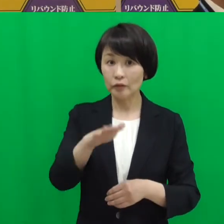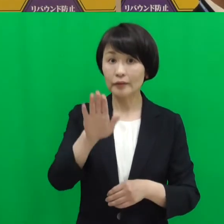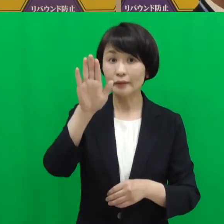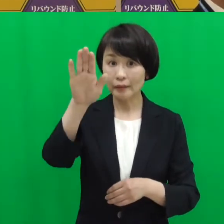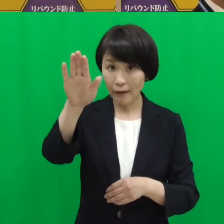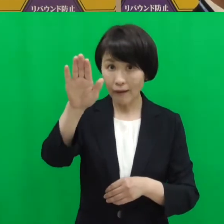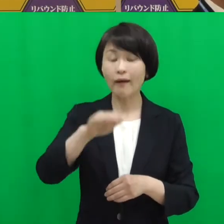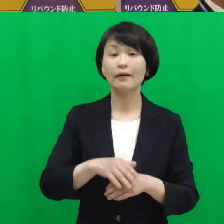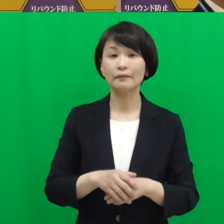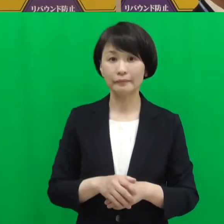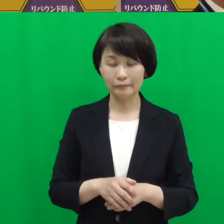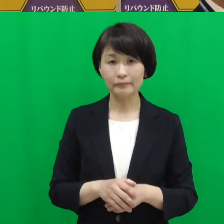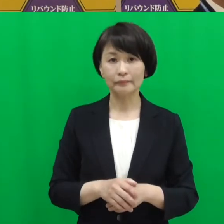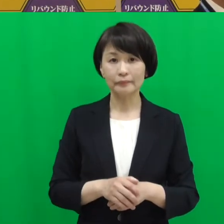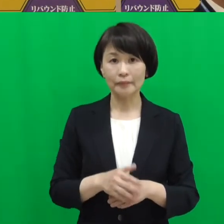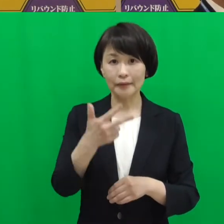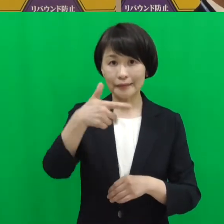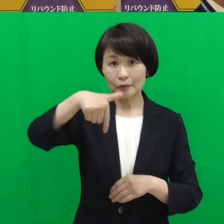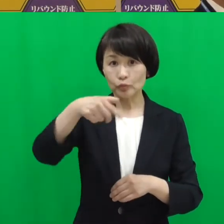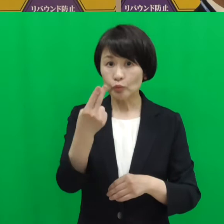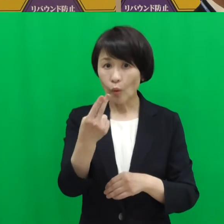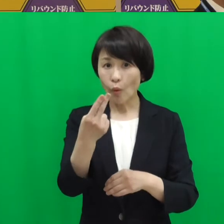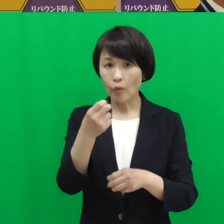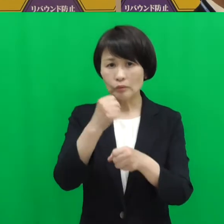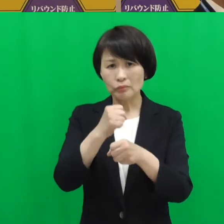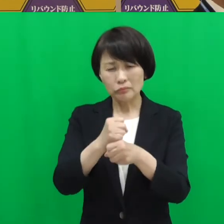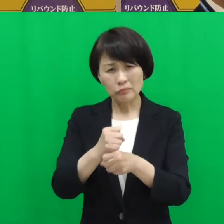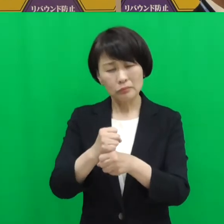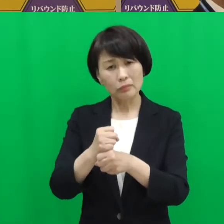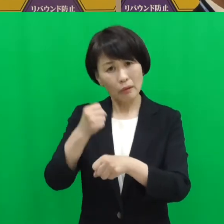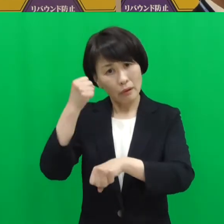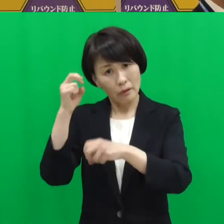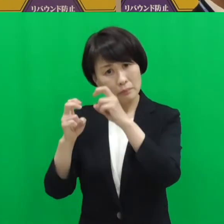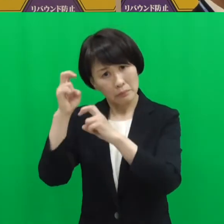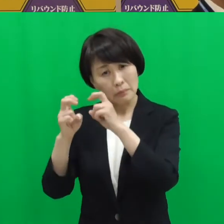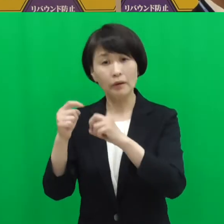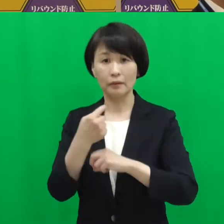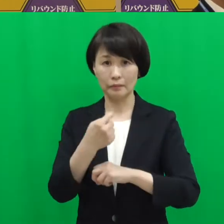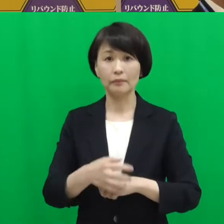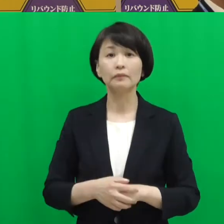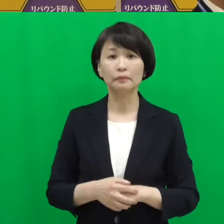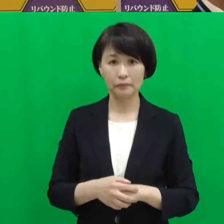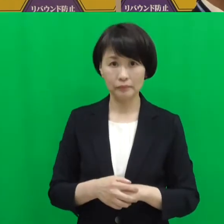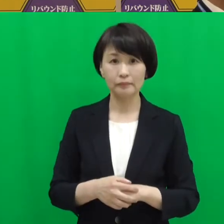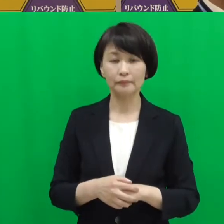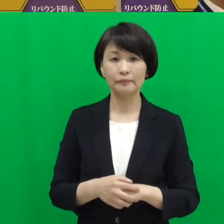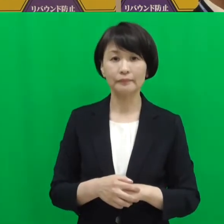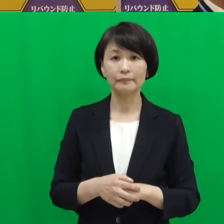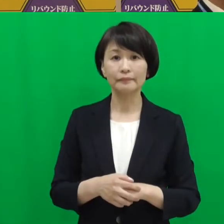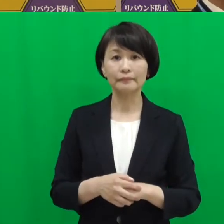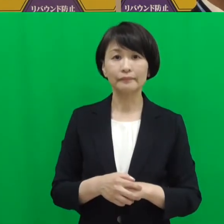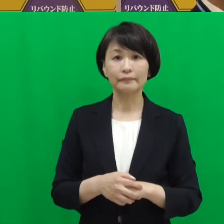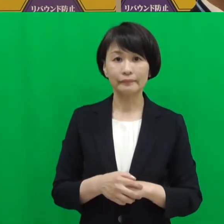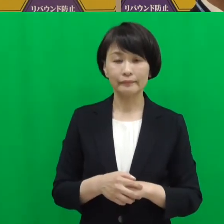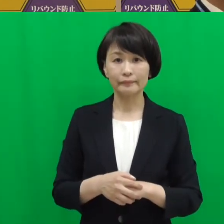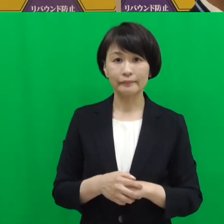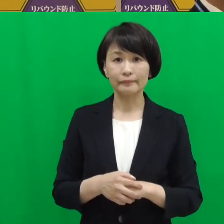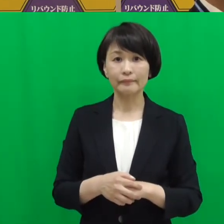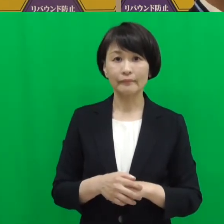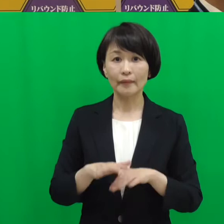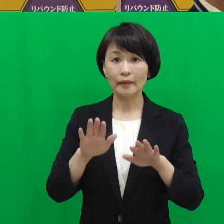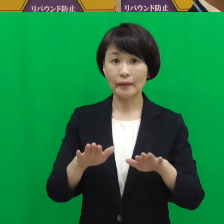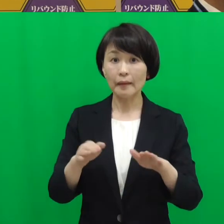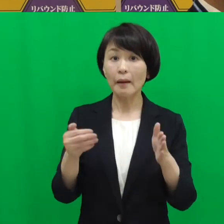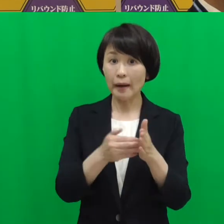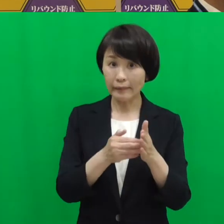がすごい良かったなと思ったところで、まずその勤務の重なる時間が増えたものですから、皆さん今まで慢